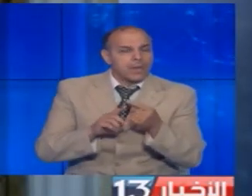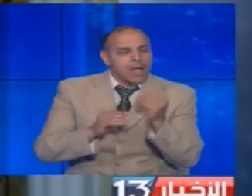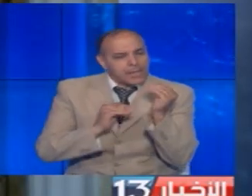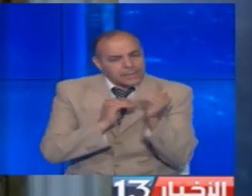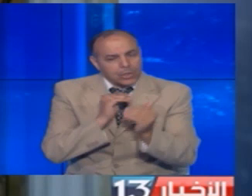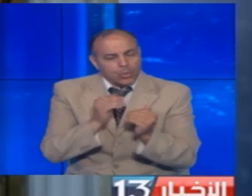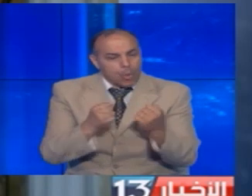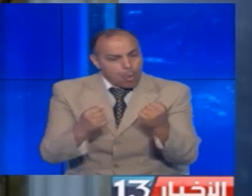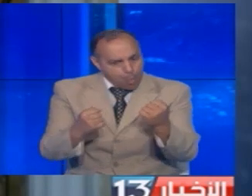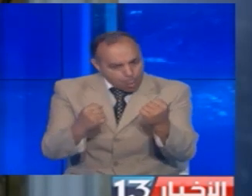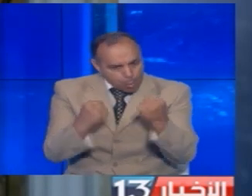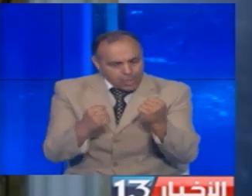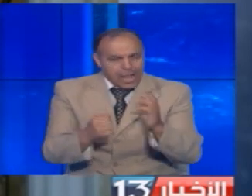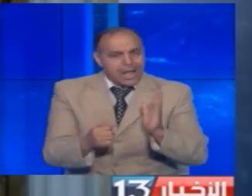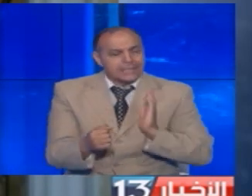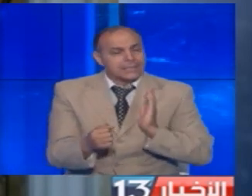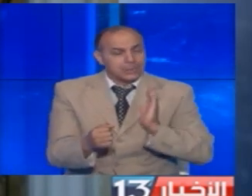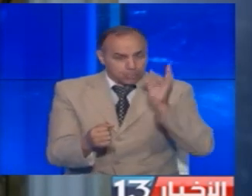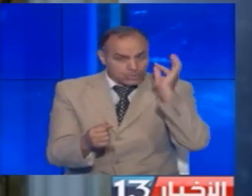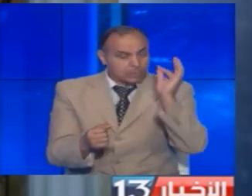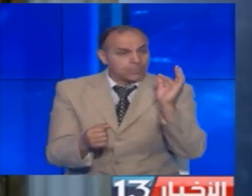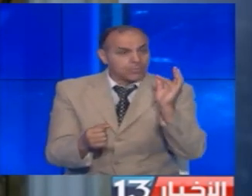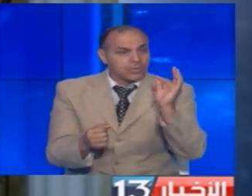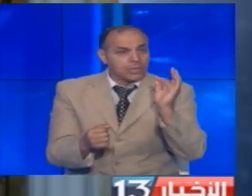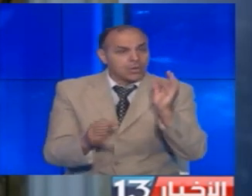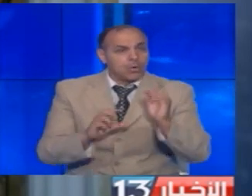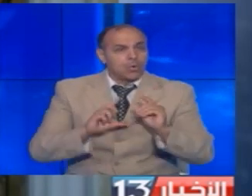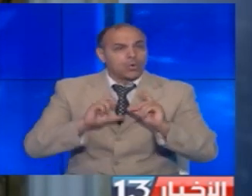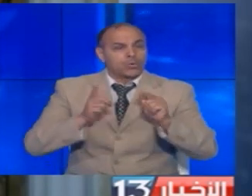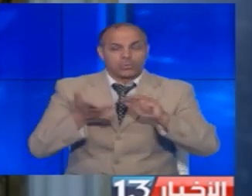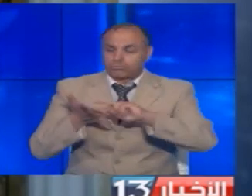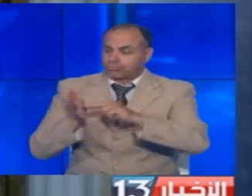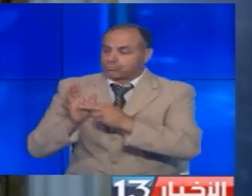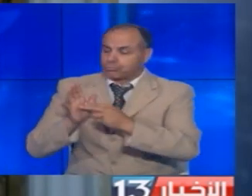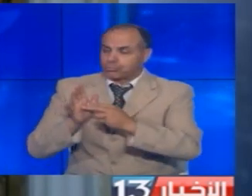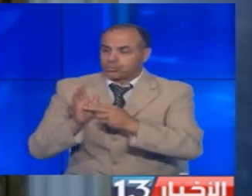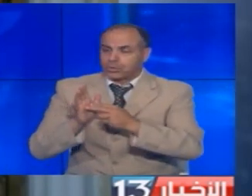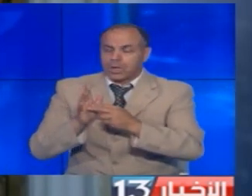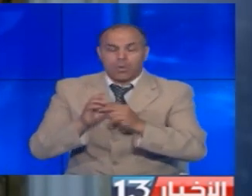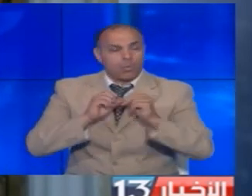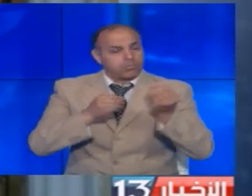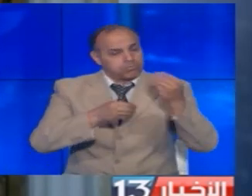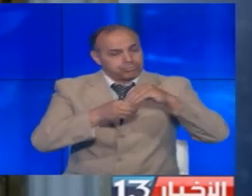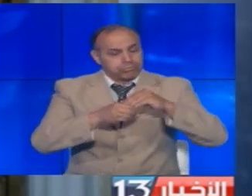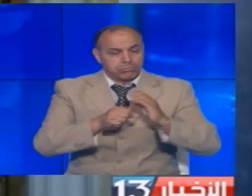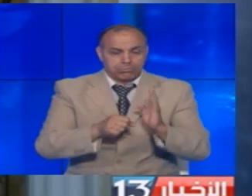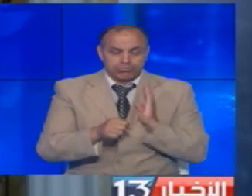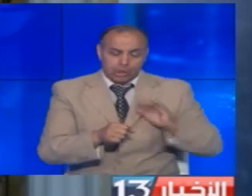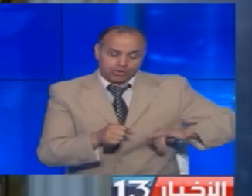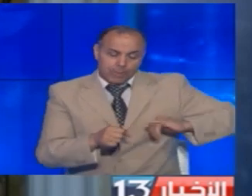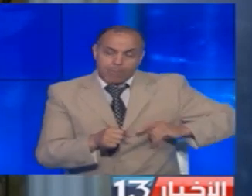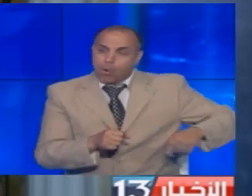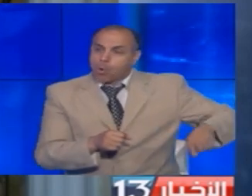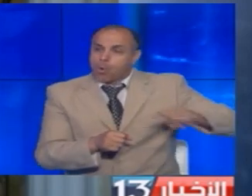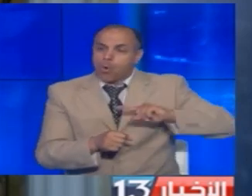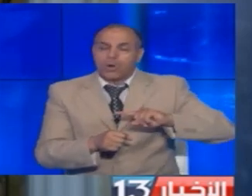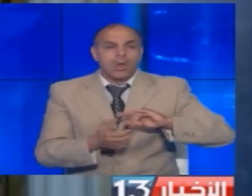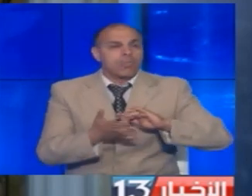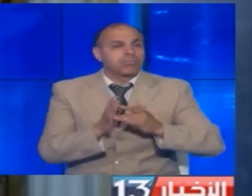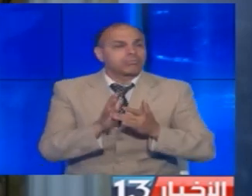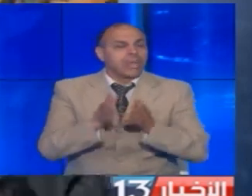لتطوير قدرات الجيش الوطني ونقل التكنولوجيا وتوظيف قدرات الشباب في